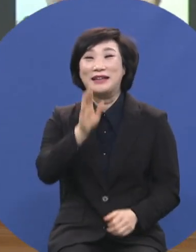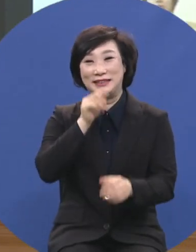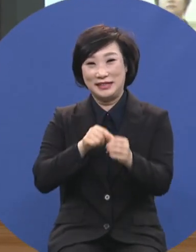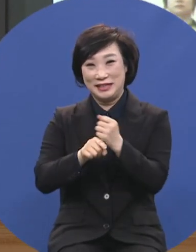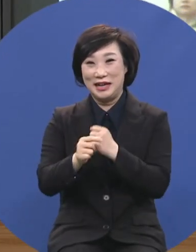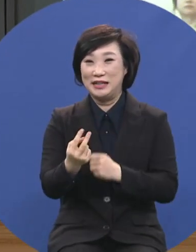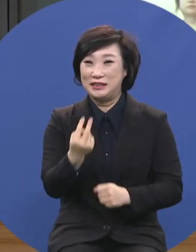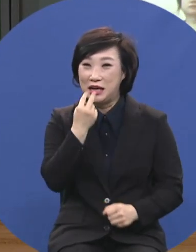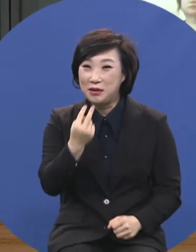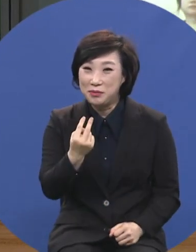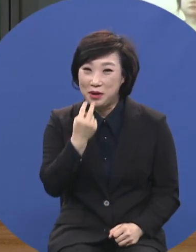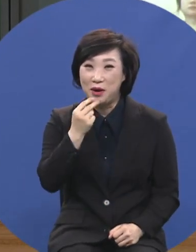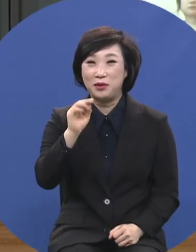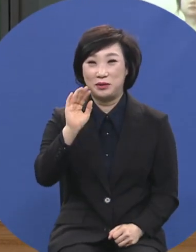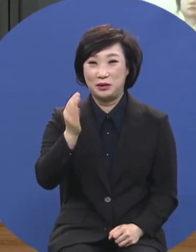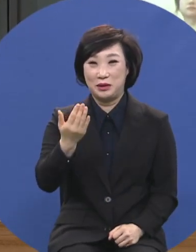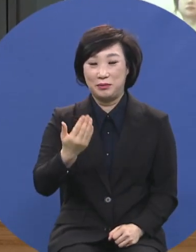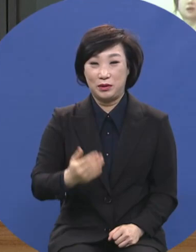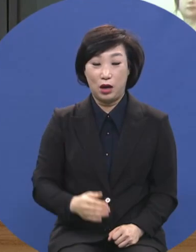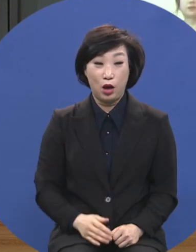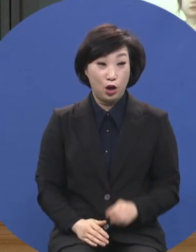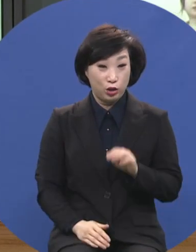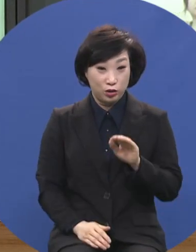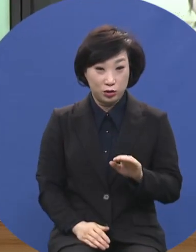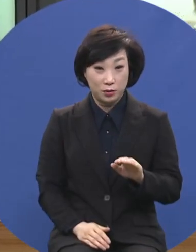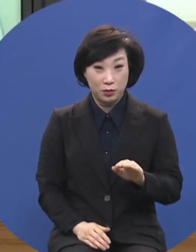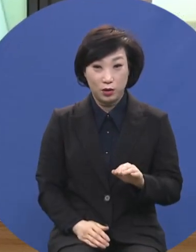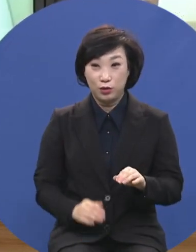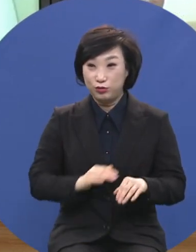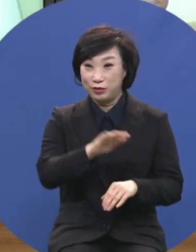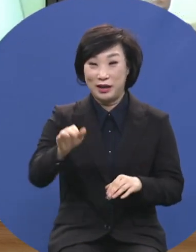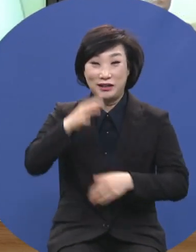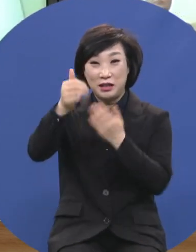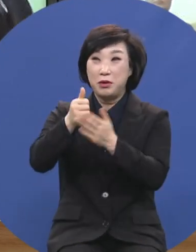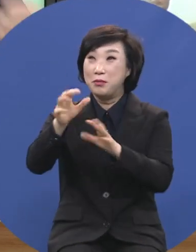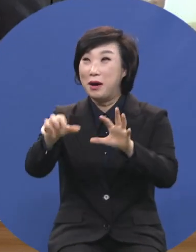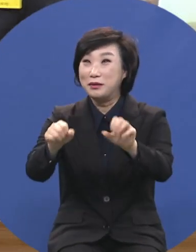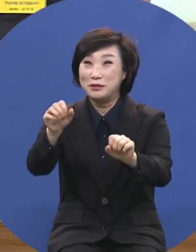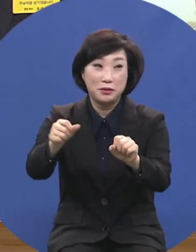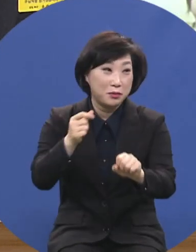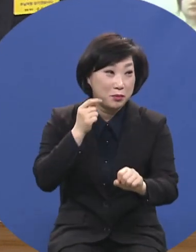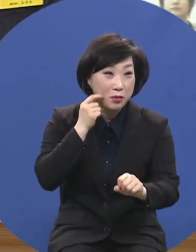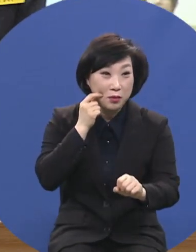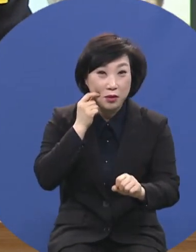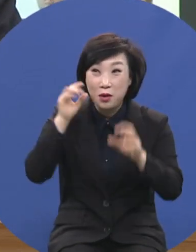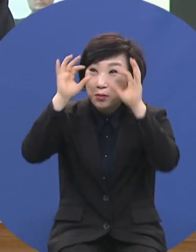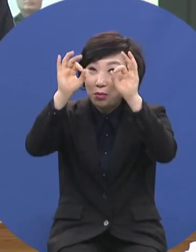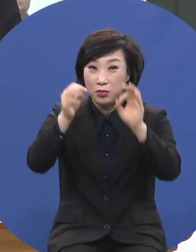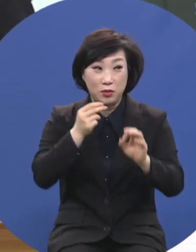진리의 생명이시다. 그럼 만질 수 없어, 볼 수 없어,